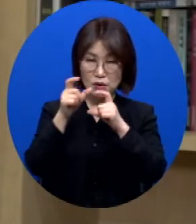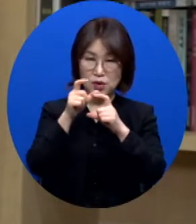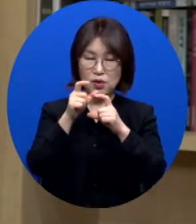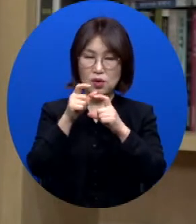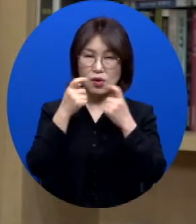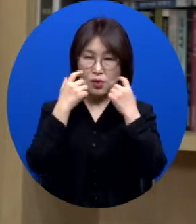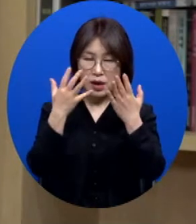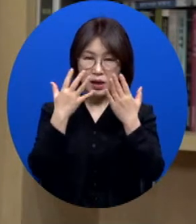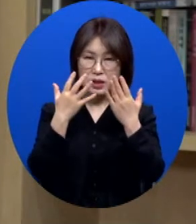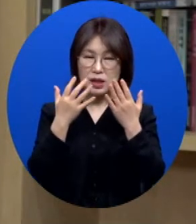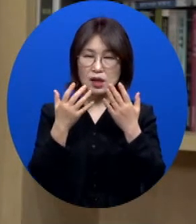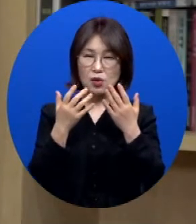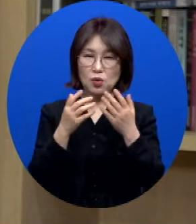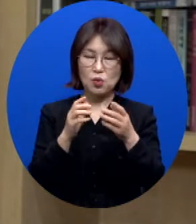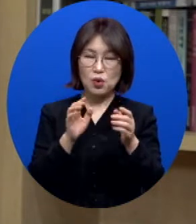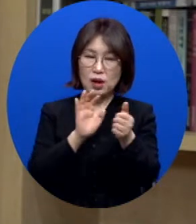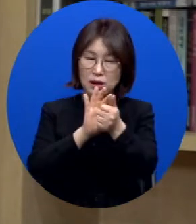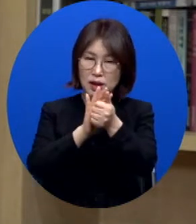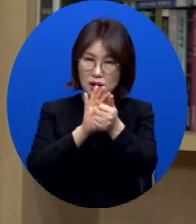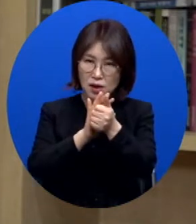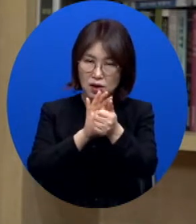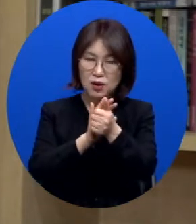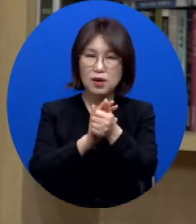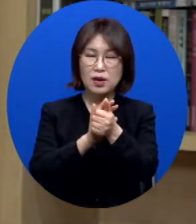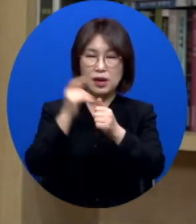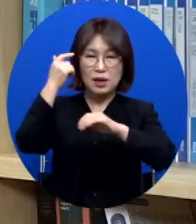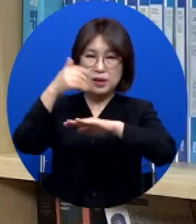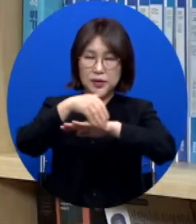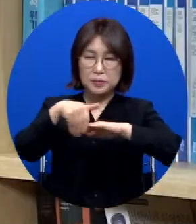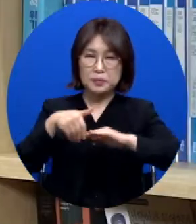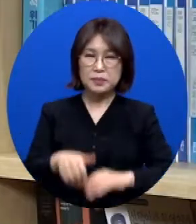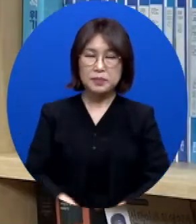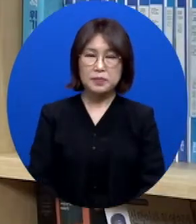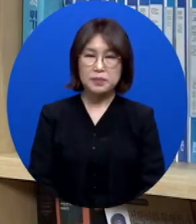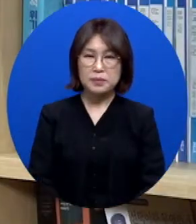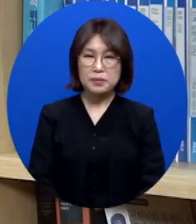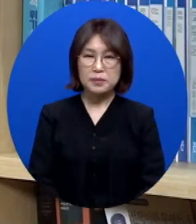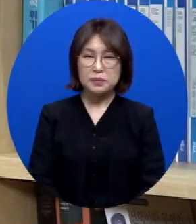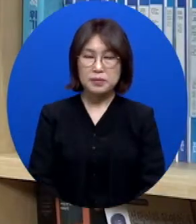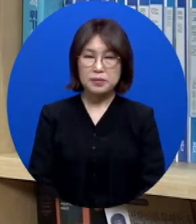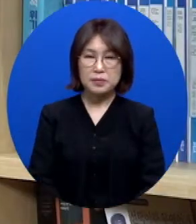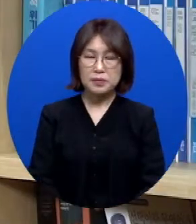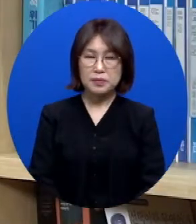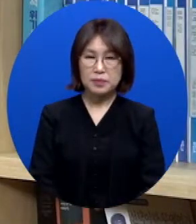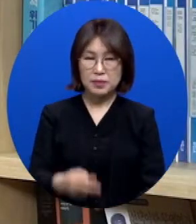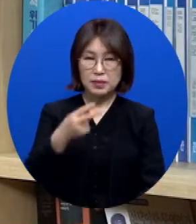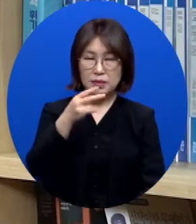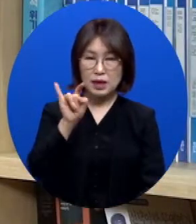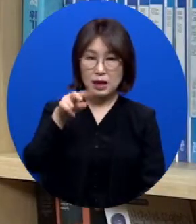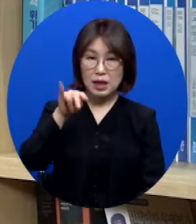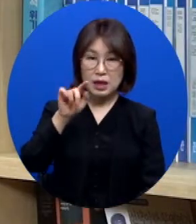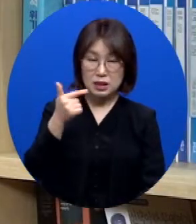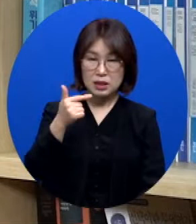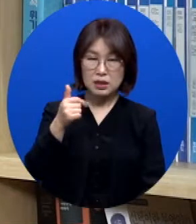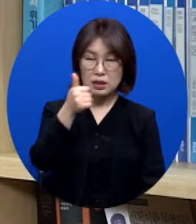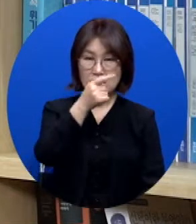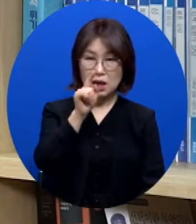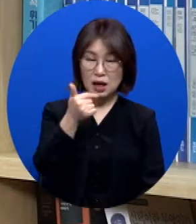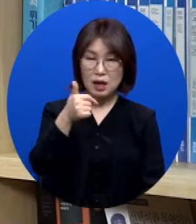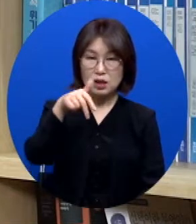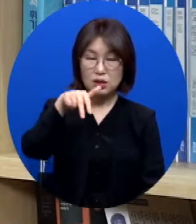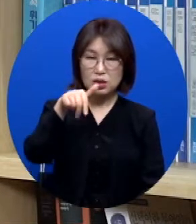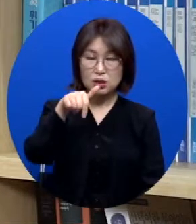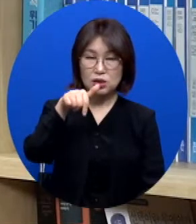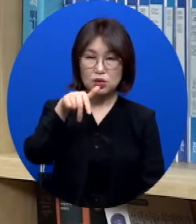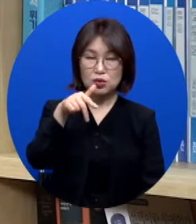일에 협력을 해야 되겠다 이런 생각이 듭니다. 그리고 대신교단은 한교총회